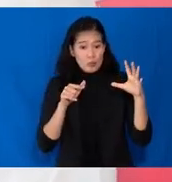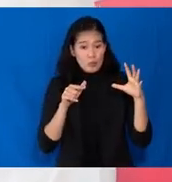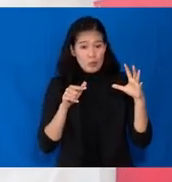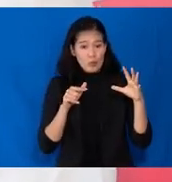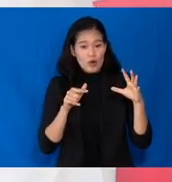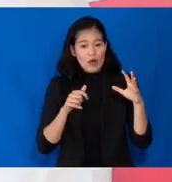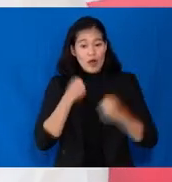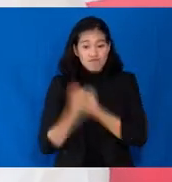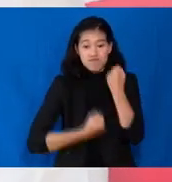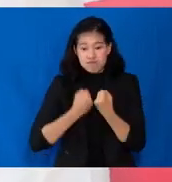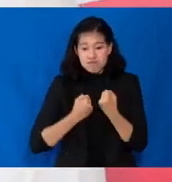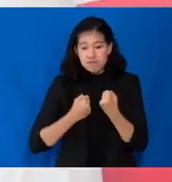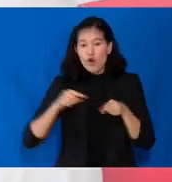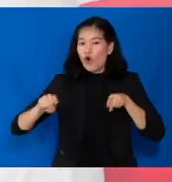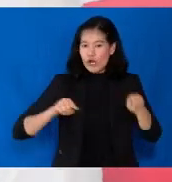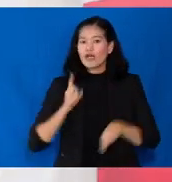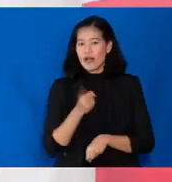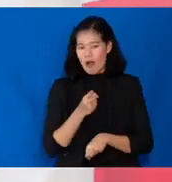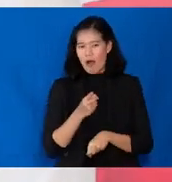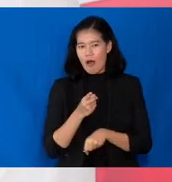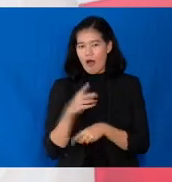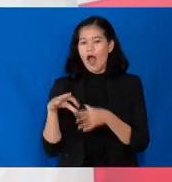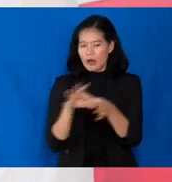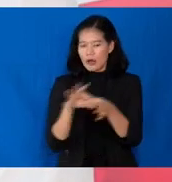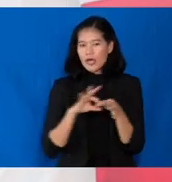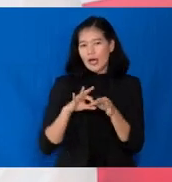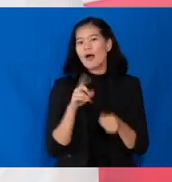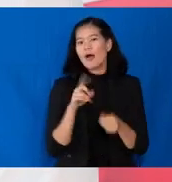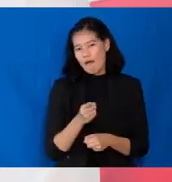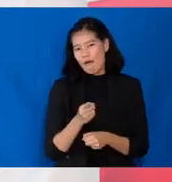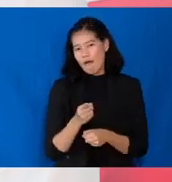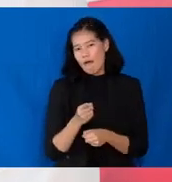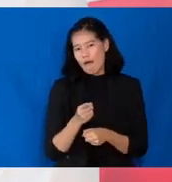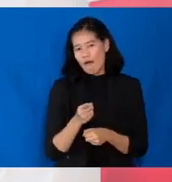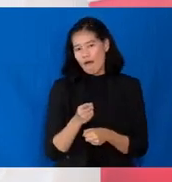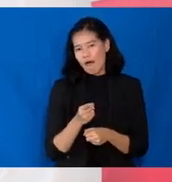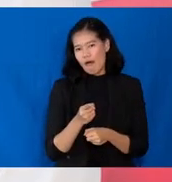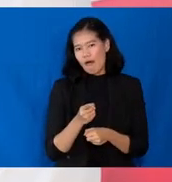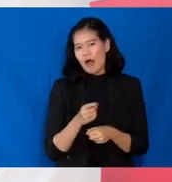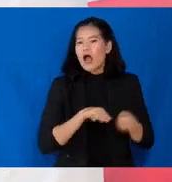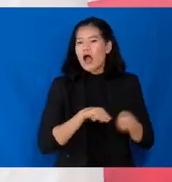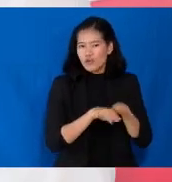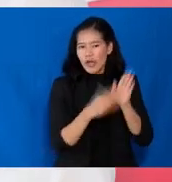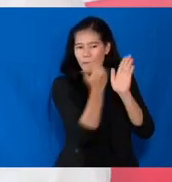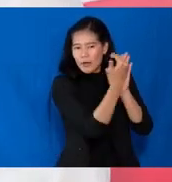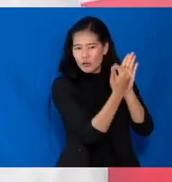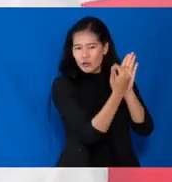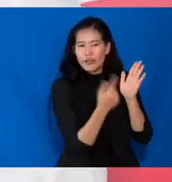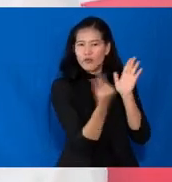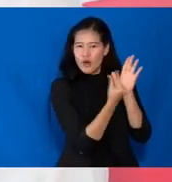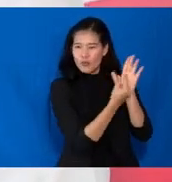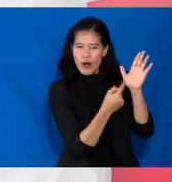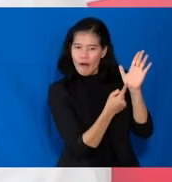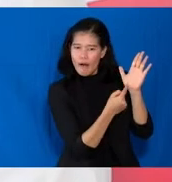terkoordinasi dan bekerjasama dengan berbagai pihak terkait sesuai dengan ketentuan peraturan perundang-undangan